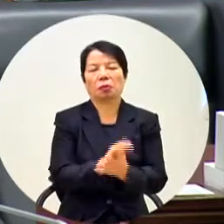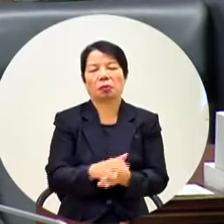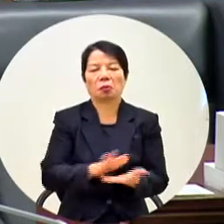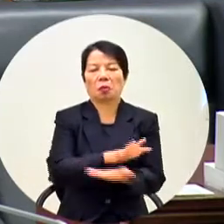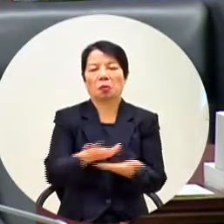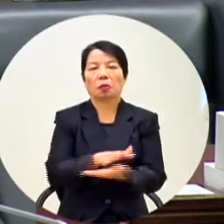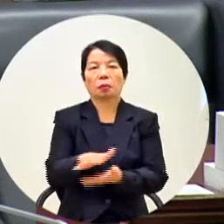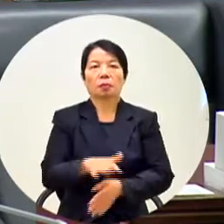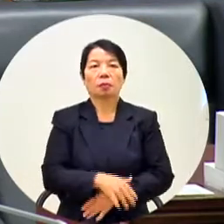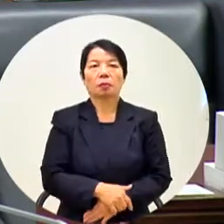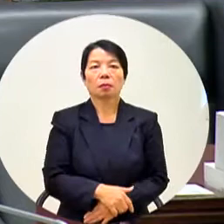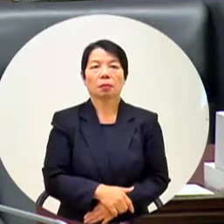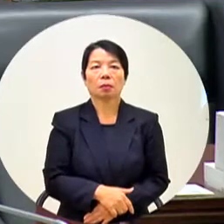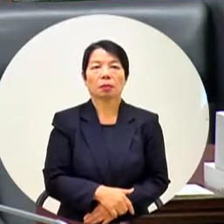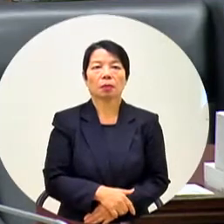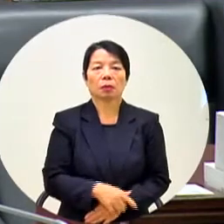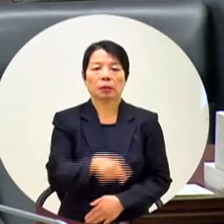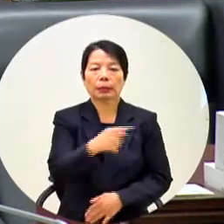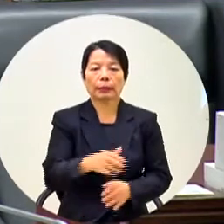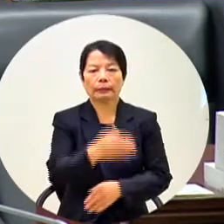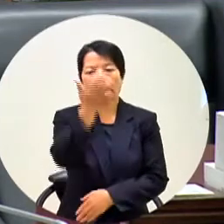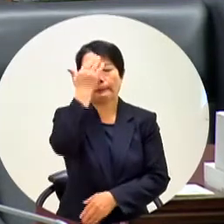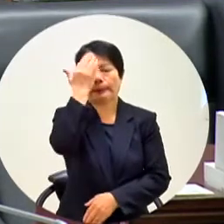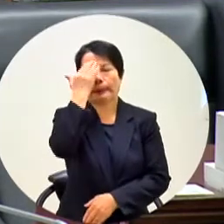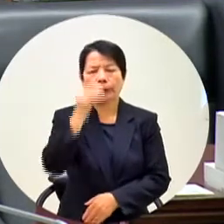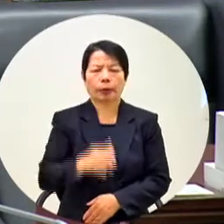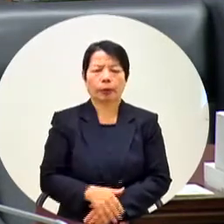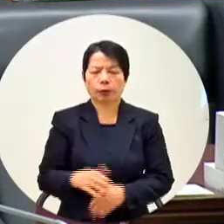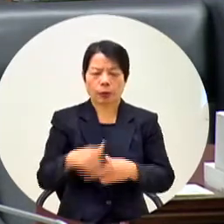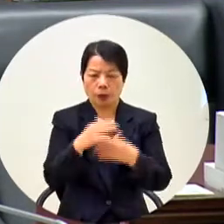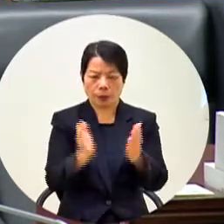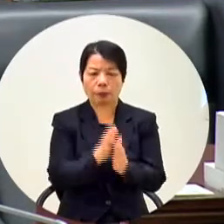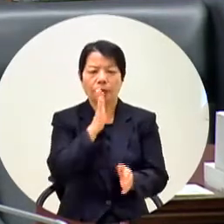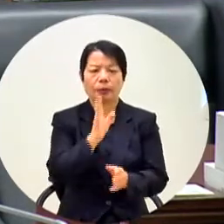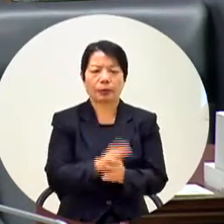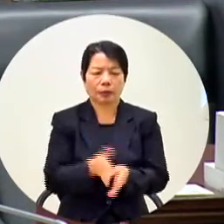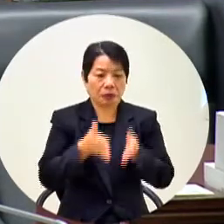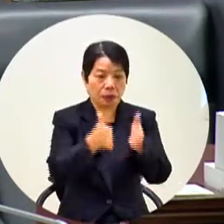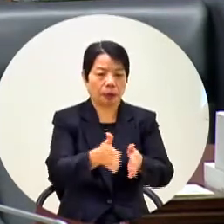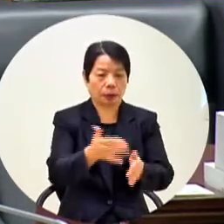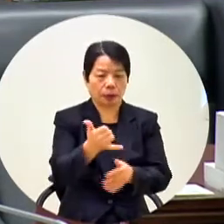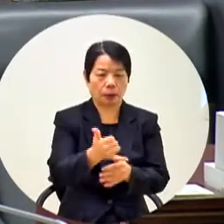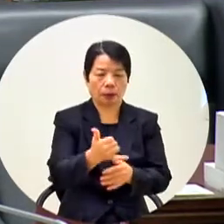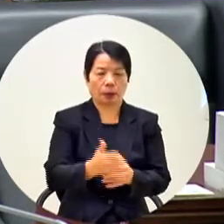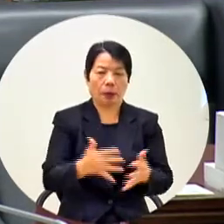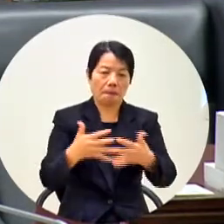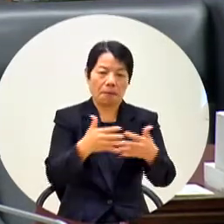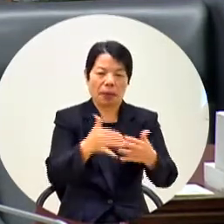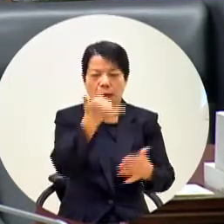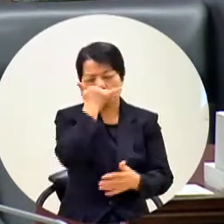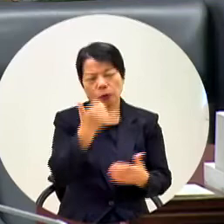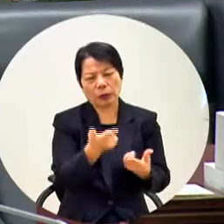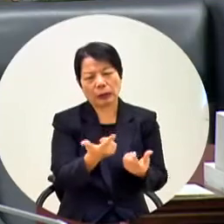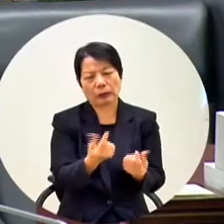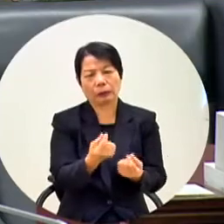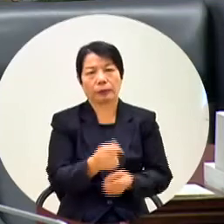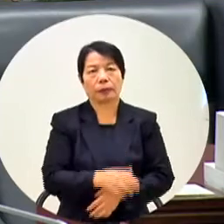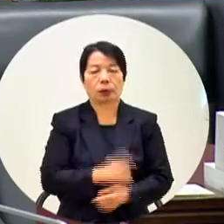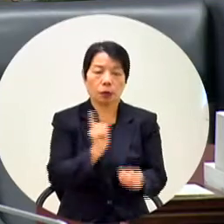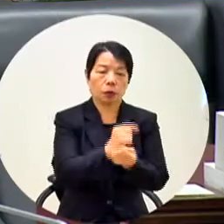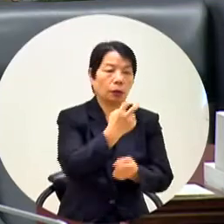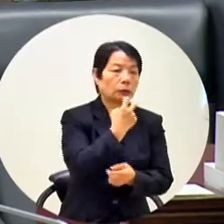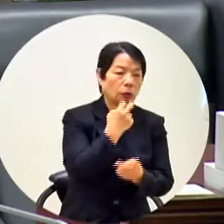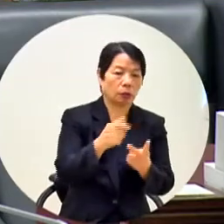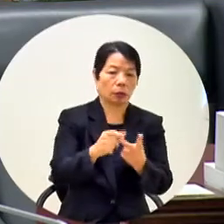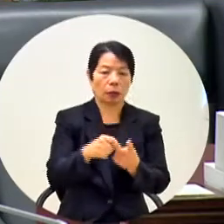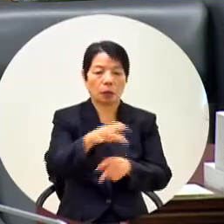啊问情，大家拢烦恼伫这来主的顶端。我希望无论伫中央，还是伫地方，这